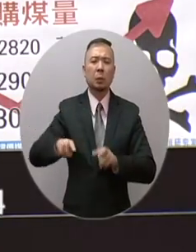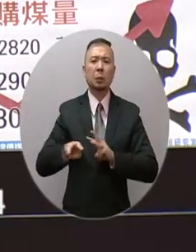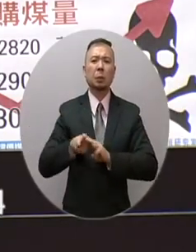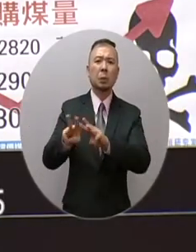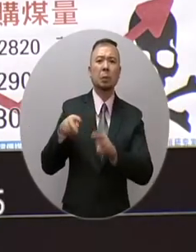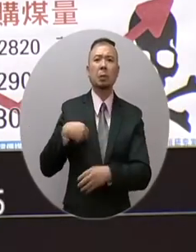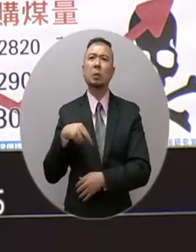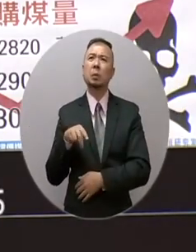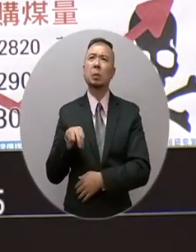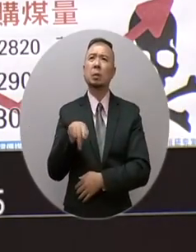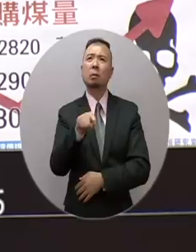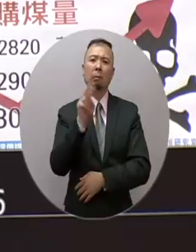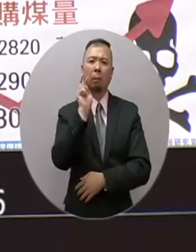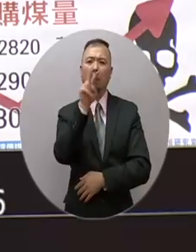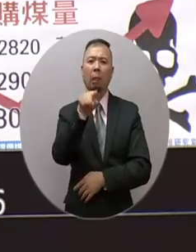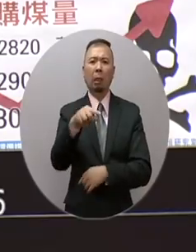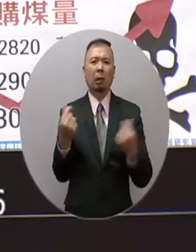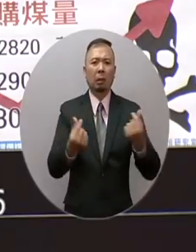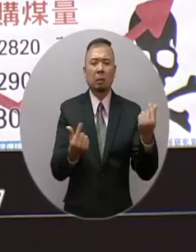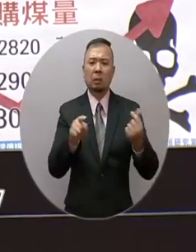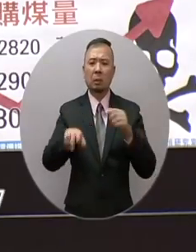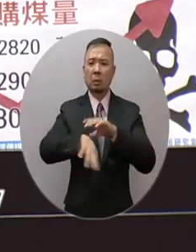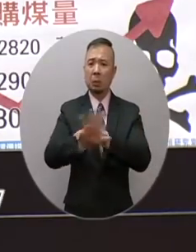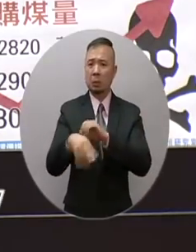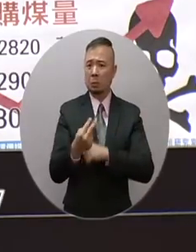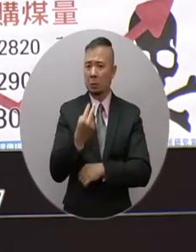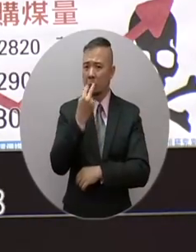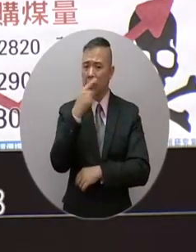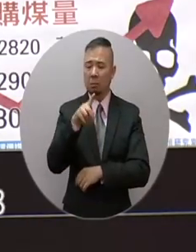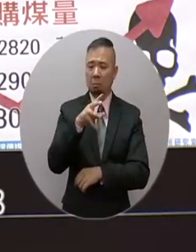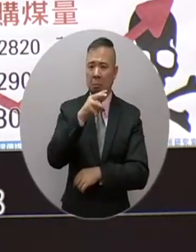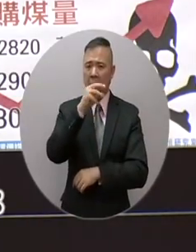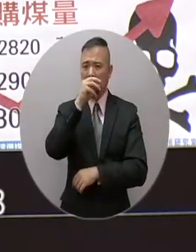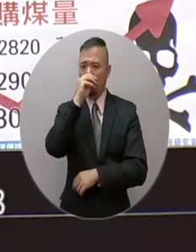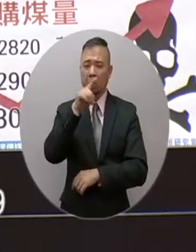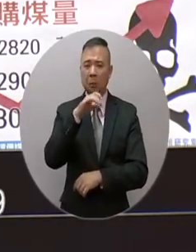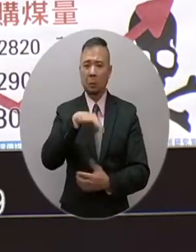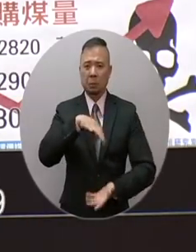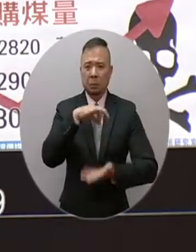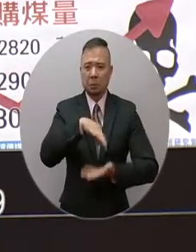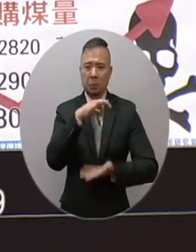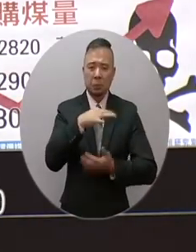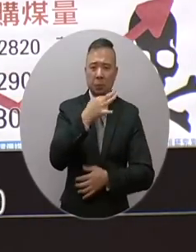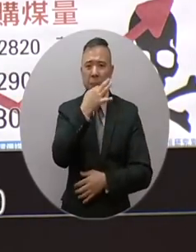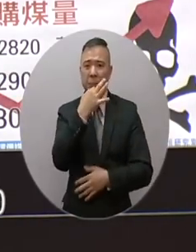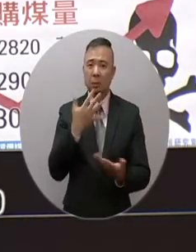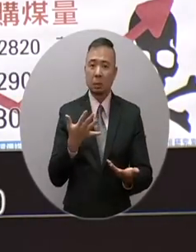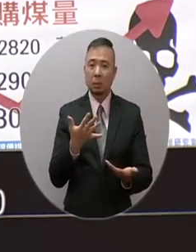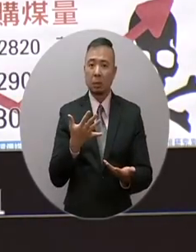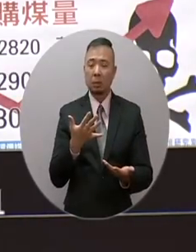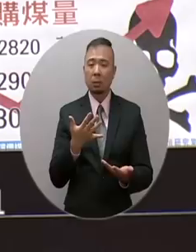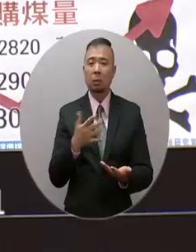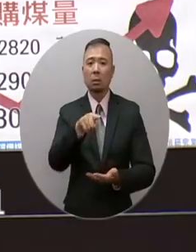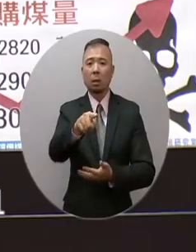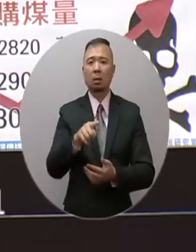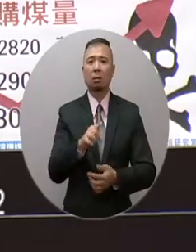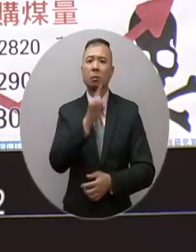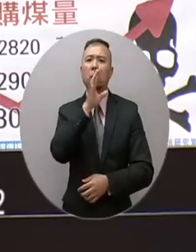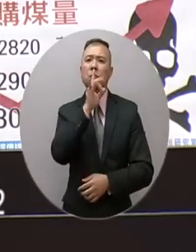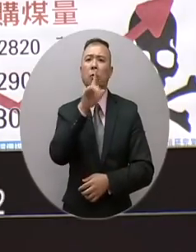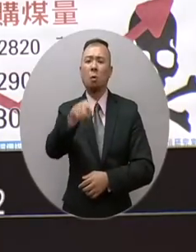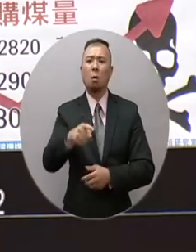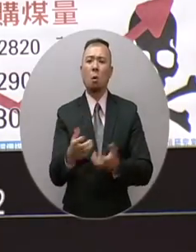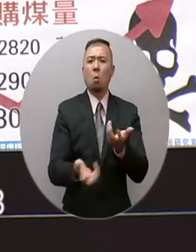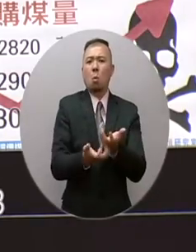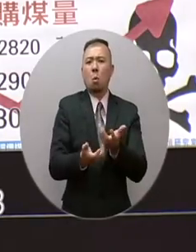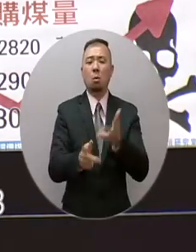咱呼吸的空气，吼，是不是能够感觉到放心跟安心啦？像你刚刚讲到中火，我离最近了，我每天眼睛一打开就是中